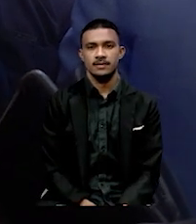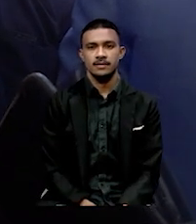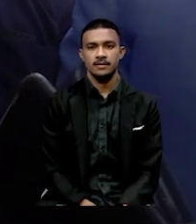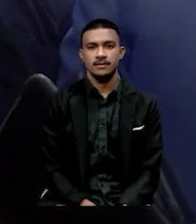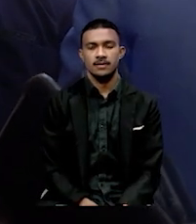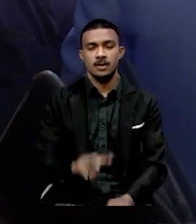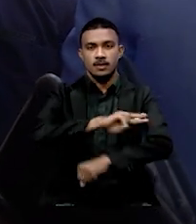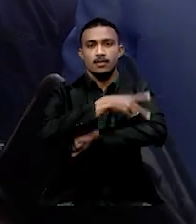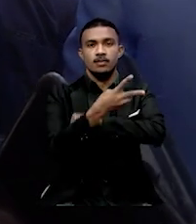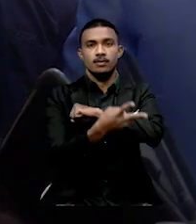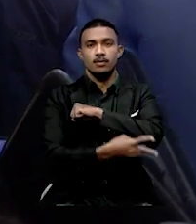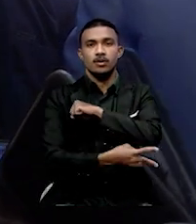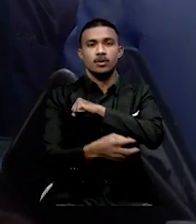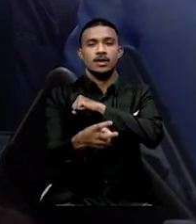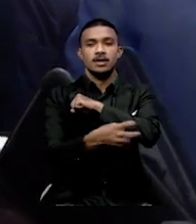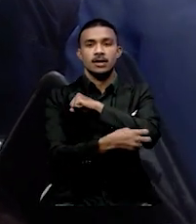mondo di tentazione di droga. Né?